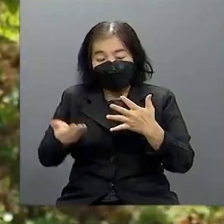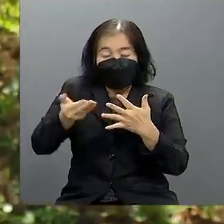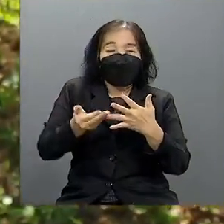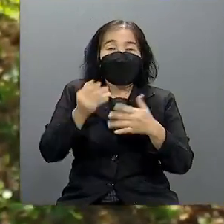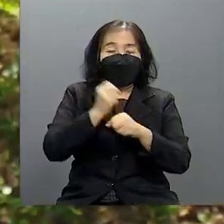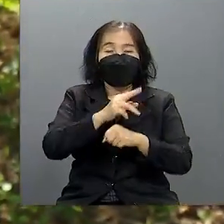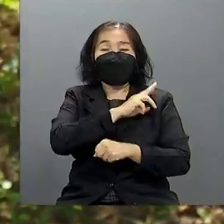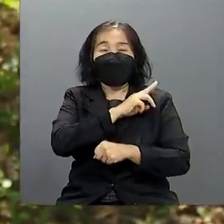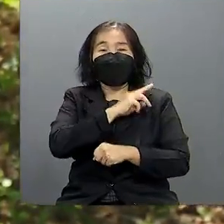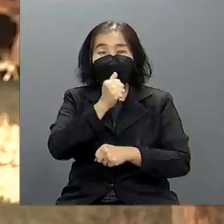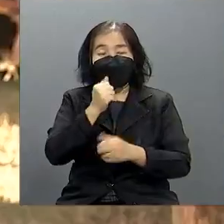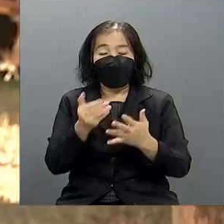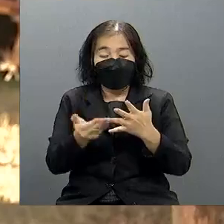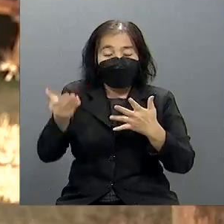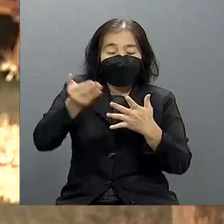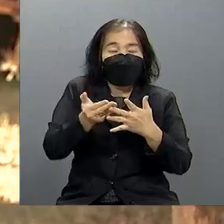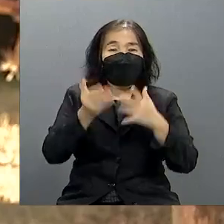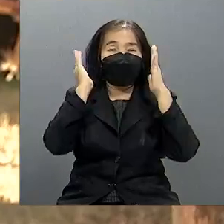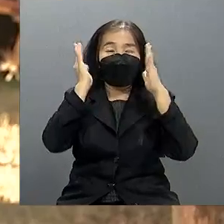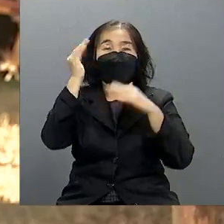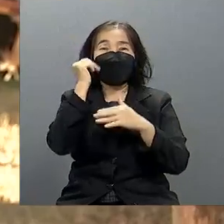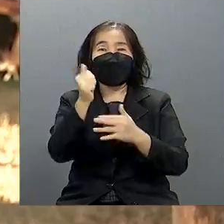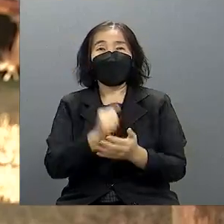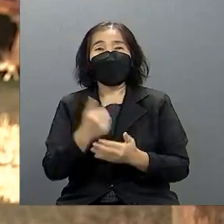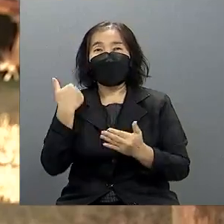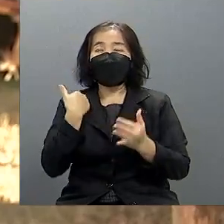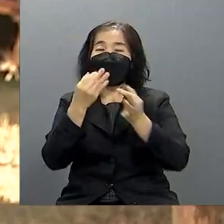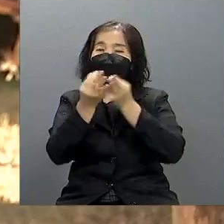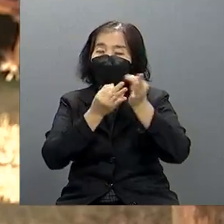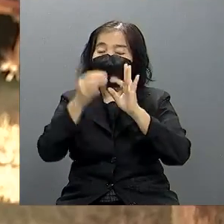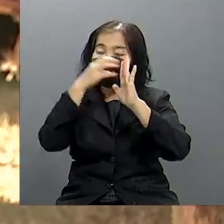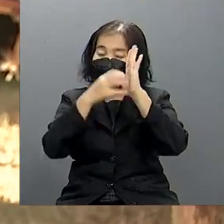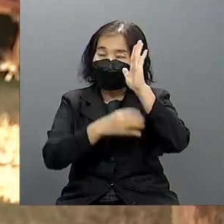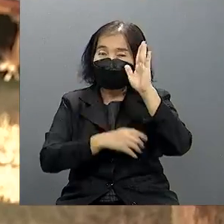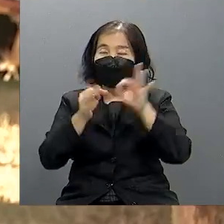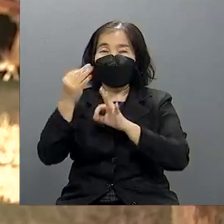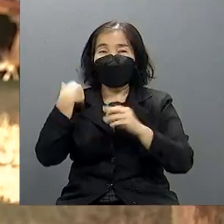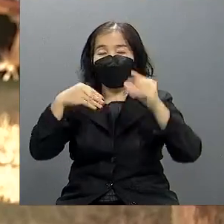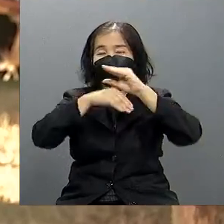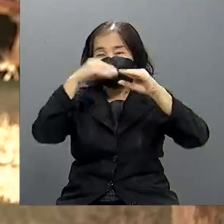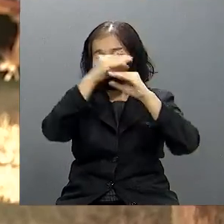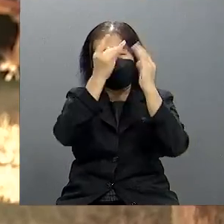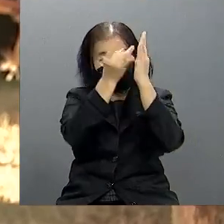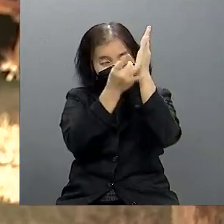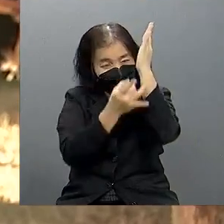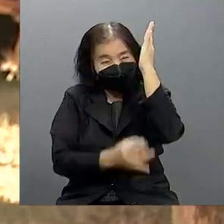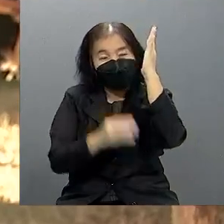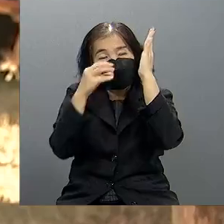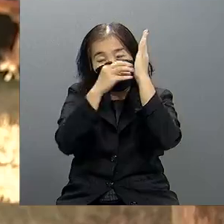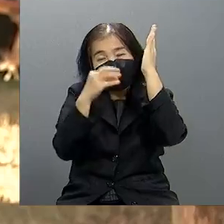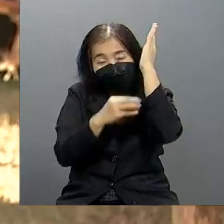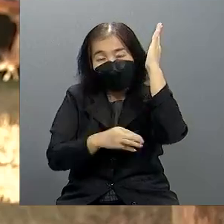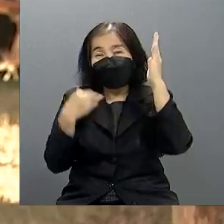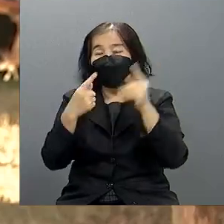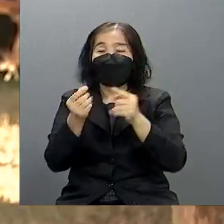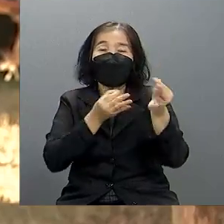ชาสัมพันธ์หาคนเข้ามาก็จะมีนโยบายเกี่ยวกับการโครงการเกษตรกรปาดเปลืองหรือการคัดเลือกเกษตรกรรุ่นใ